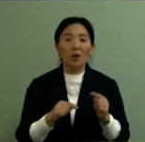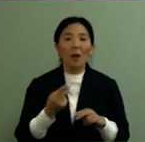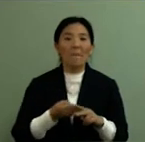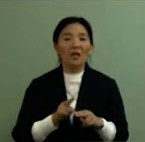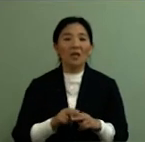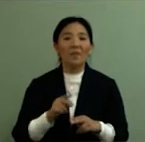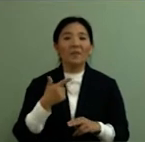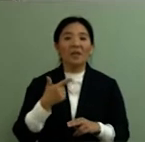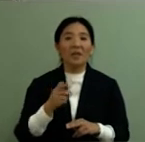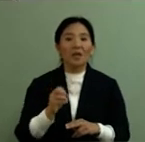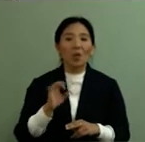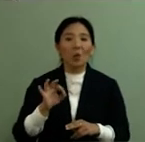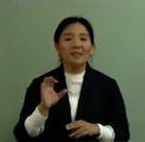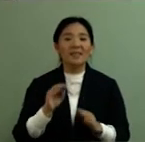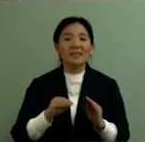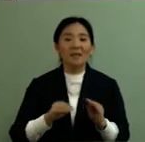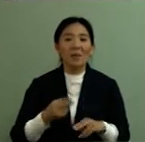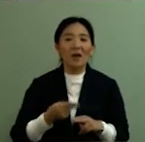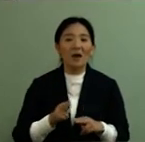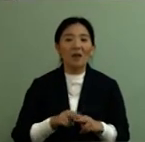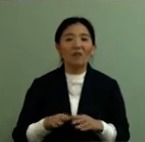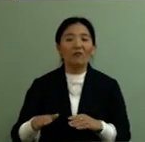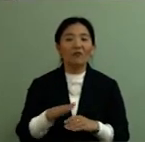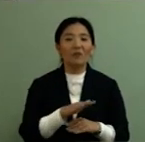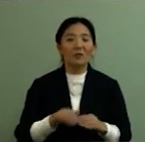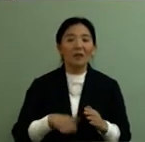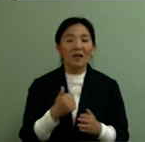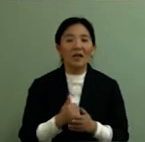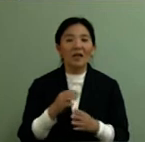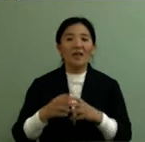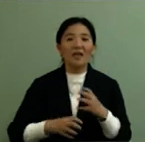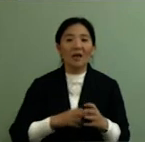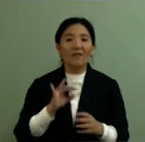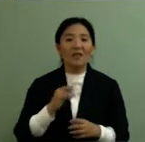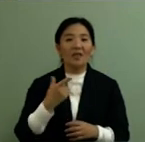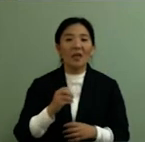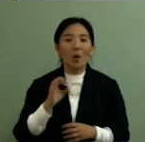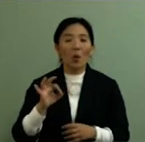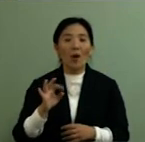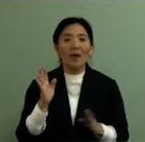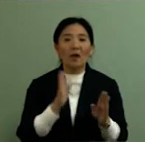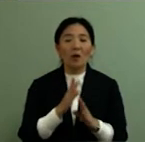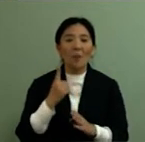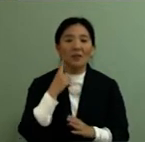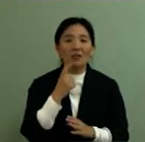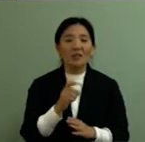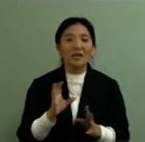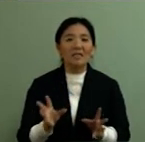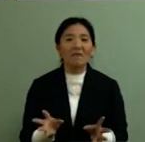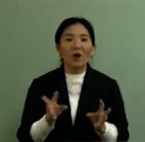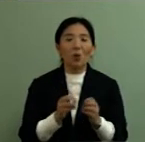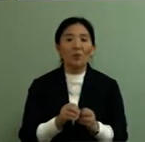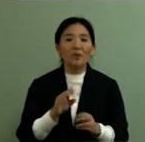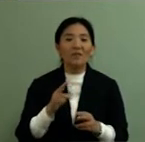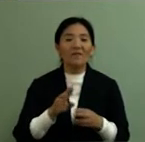Поэтому геосистема – это фундаментальная категория географии и геоэкологии, обозначающая